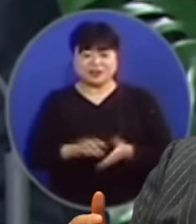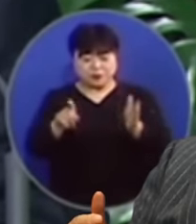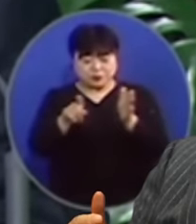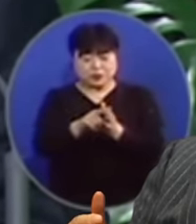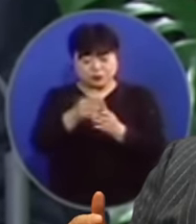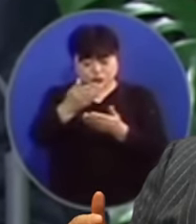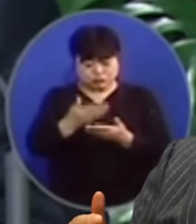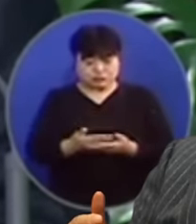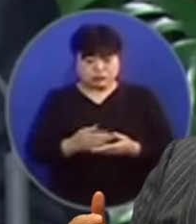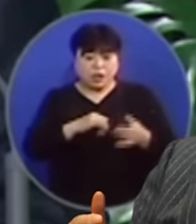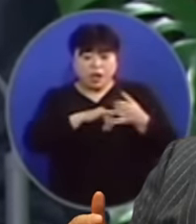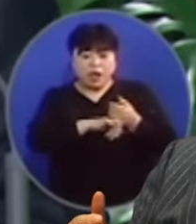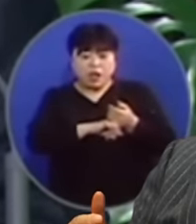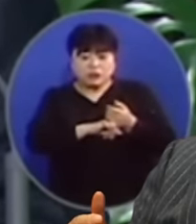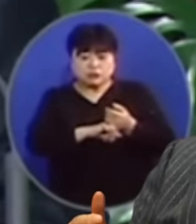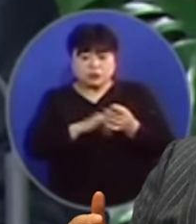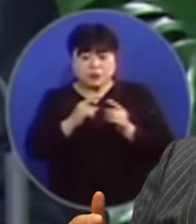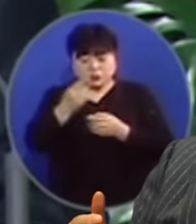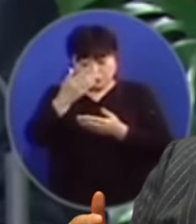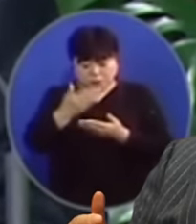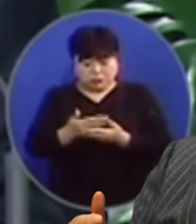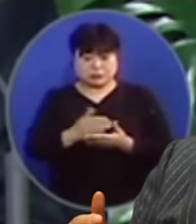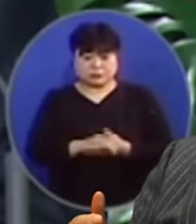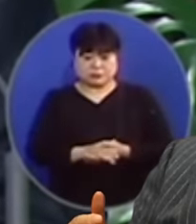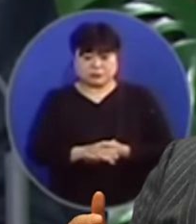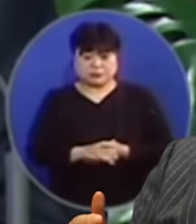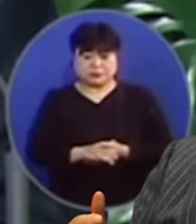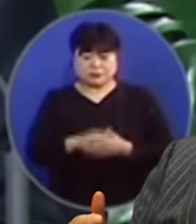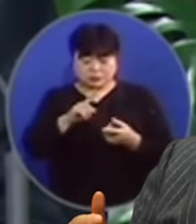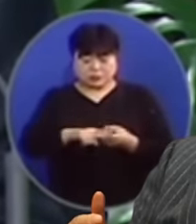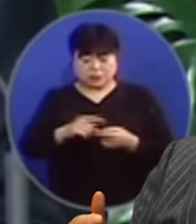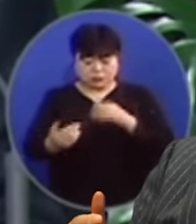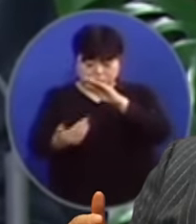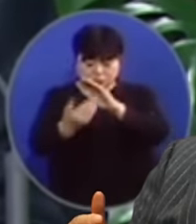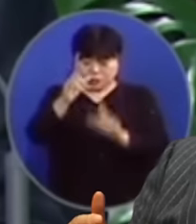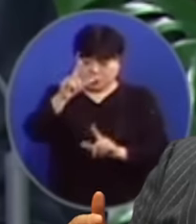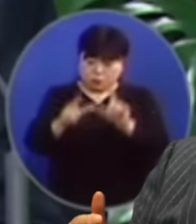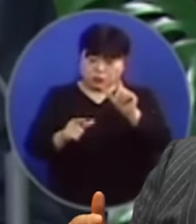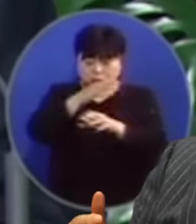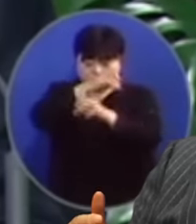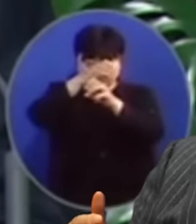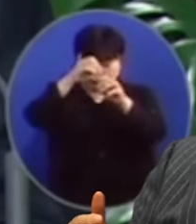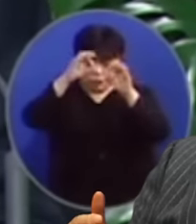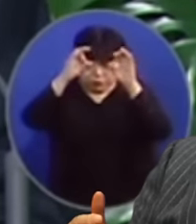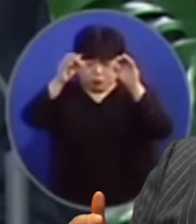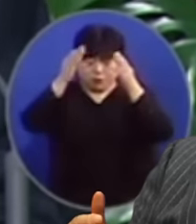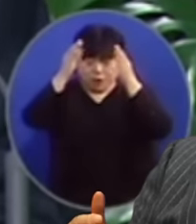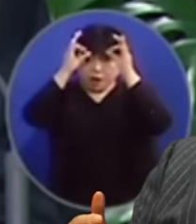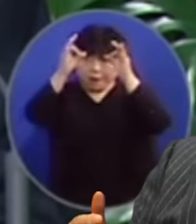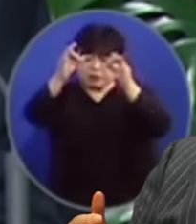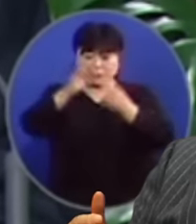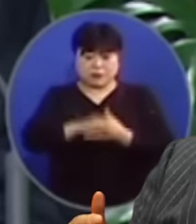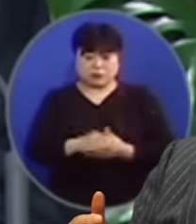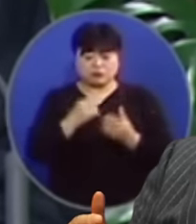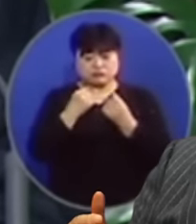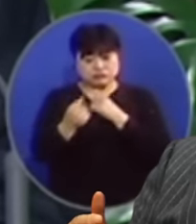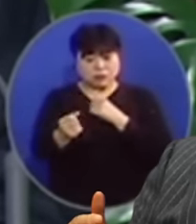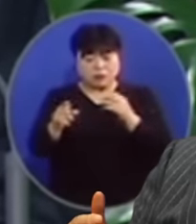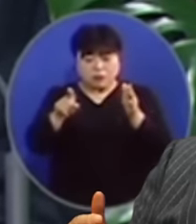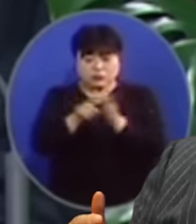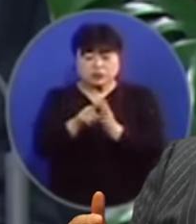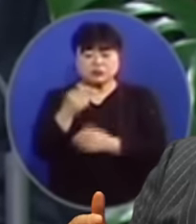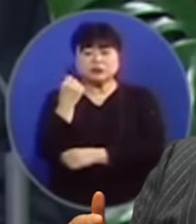믿음을 주시겠다는 약속의 말씀을 받았고 또 그대로 이루어진 모습을 별들을 통해서 늘 바라보았는데도 불구하고